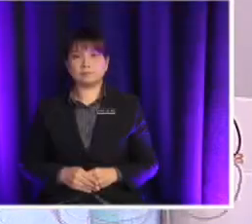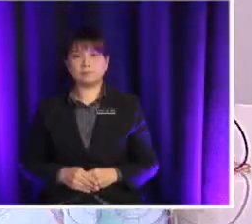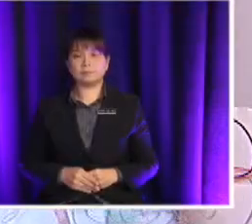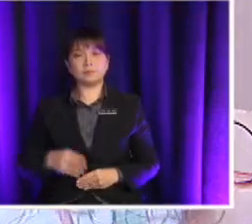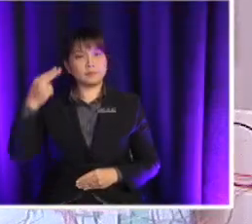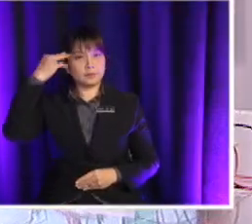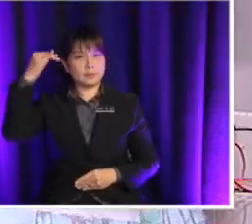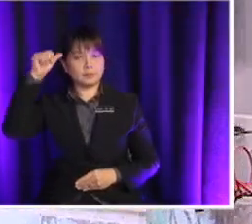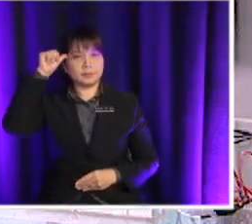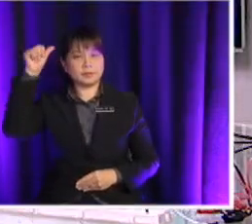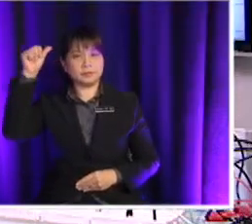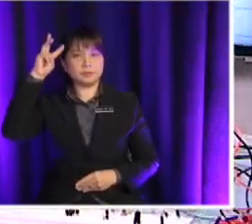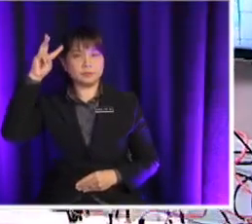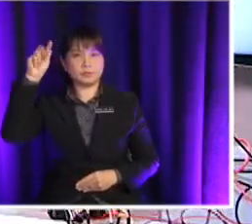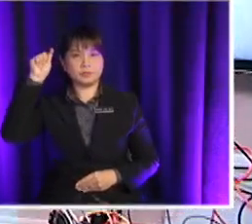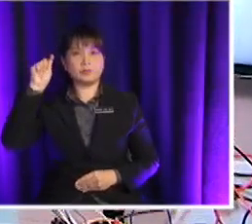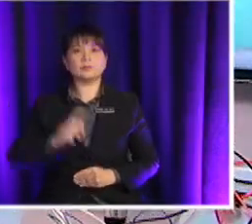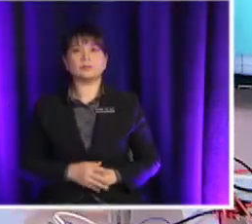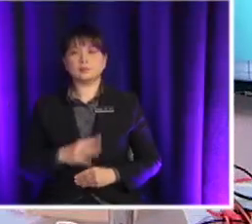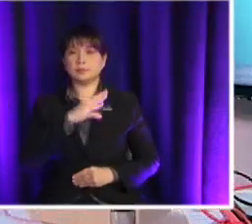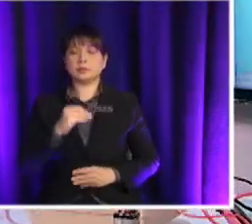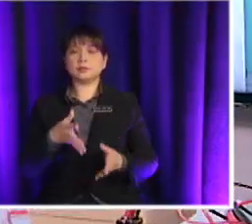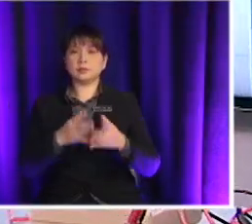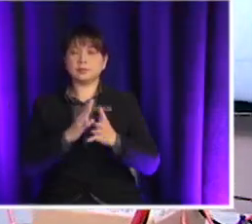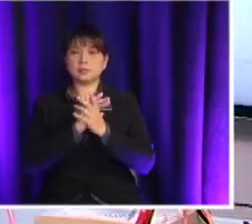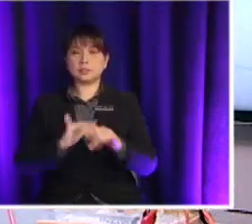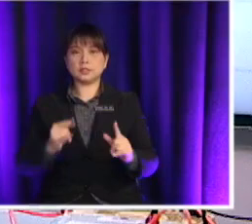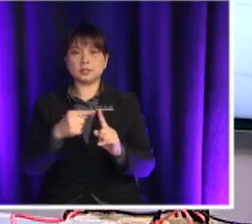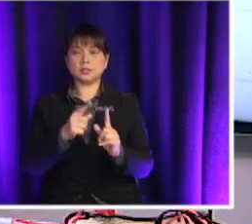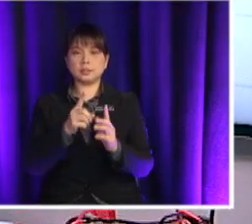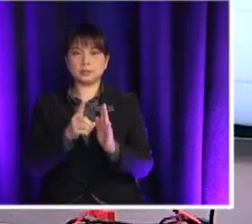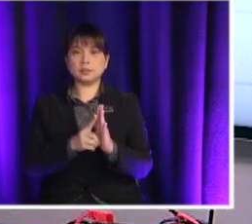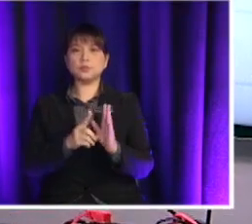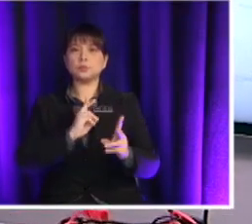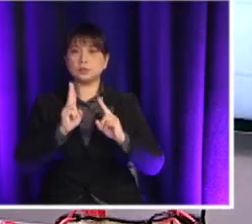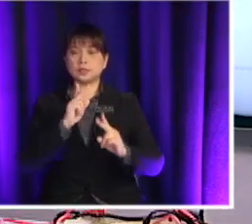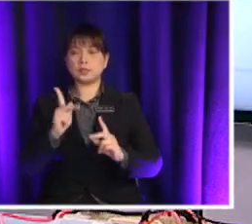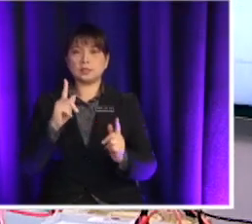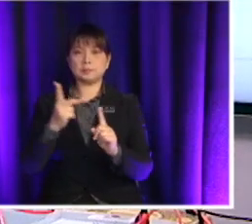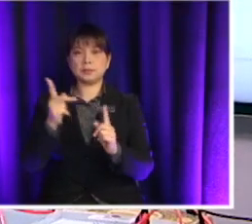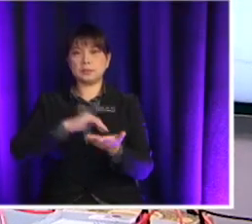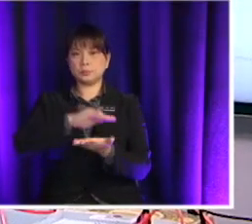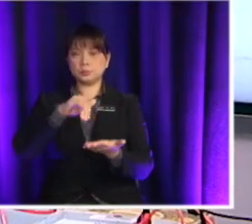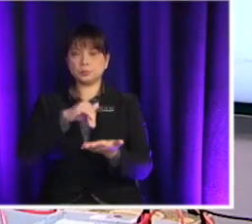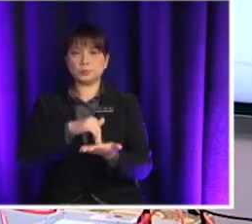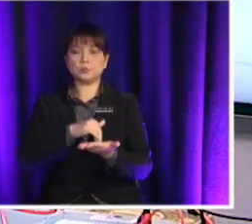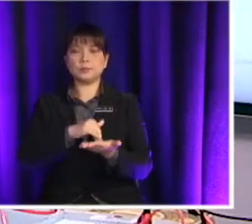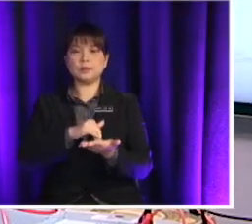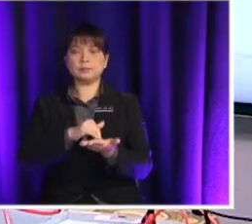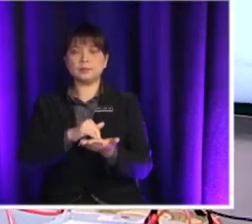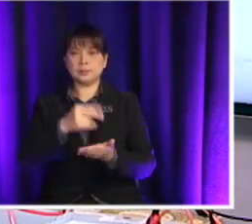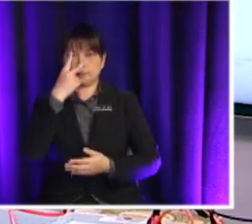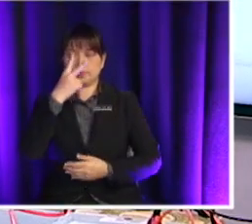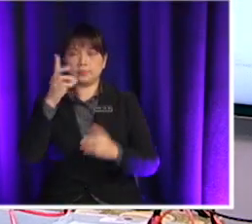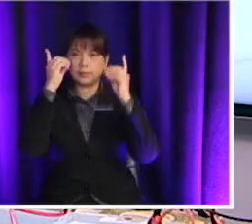Hai, Assalamualaikum warahmatullahi wabarakatuh dan salam sejahtera diucapkan kepada seluruh penonton Didik TV KPM. Anda bersama saya